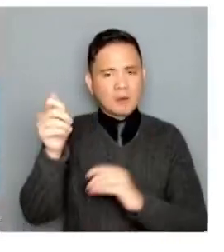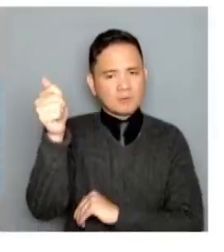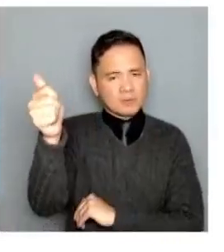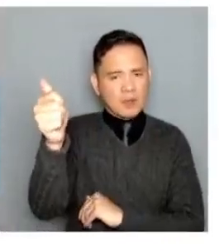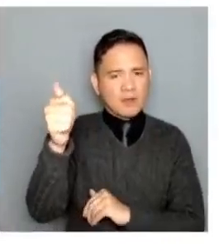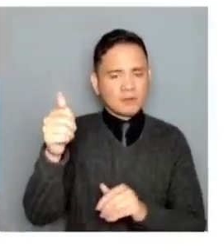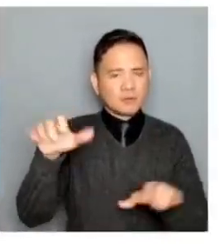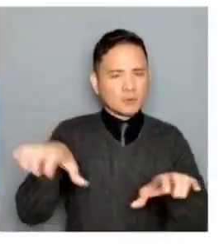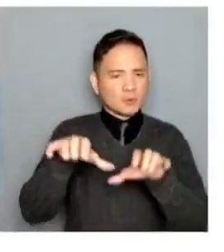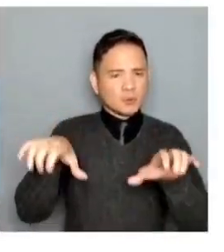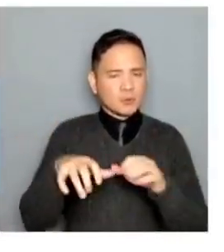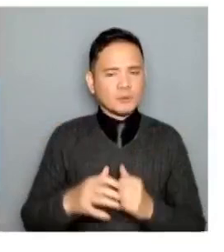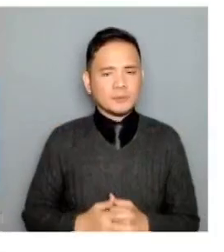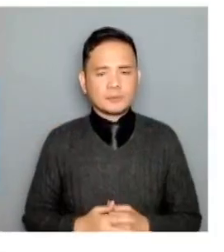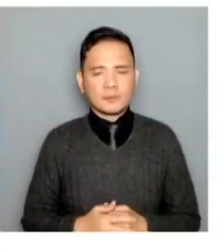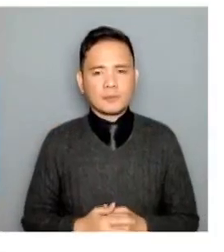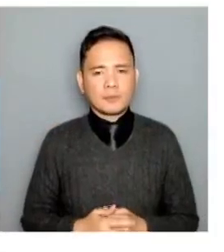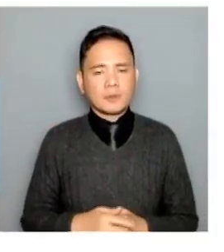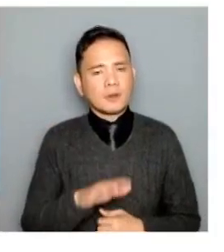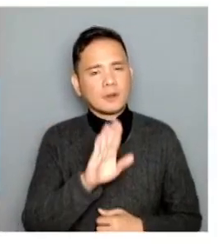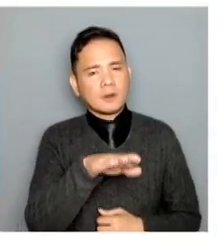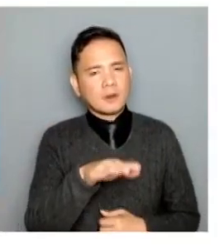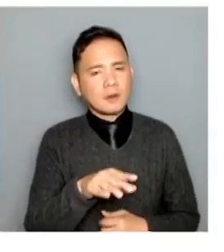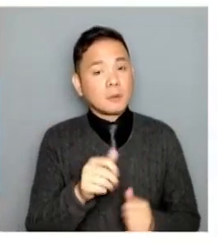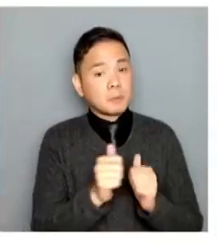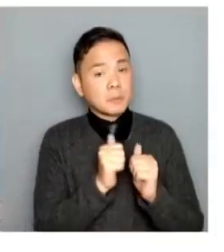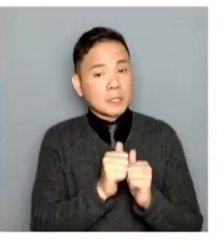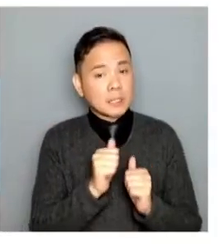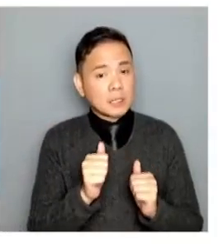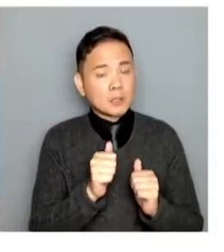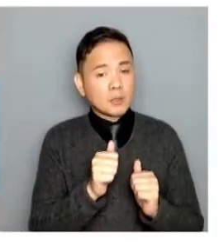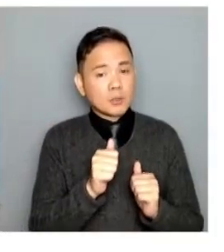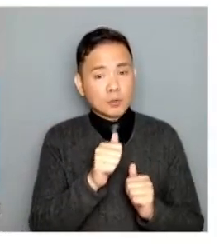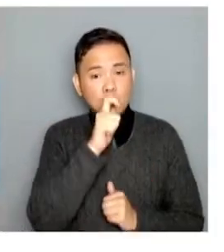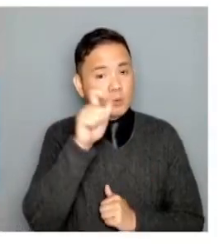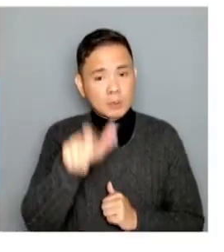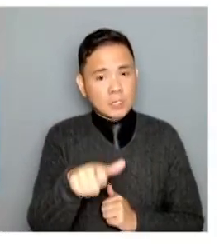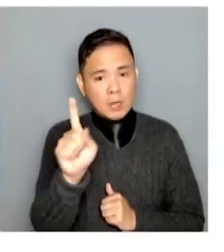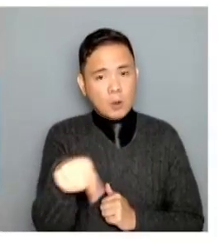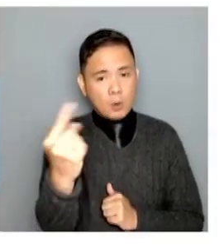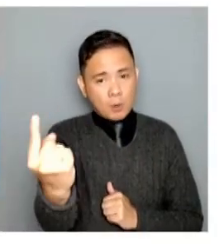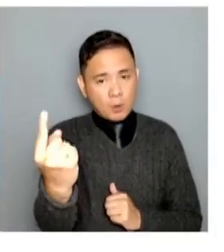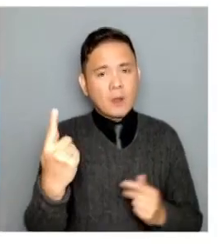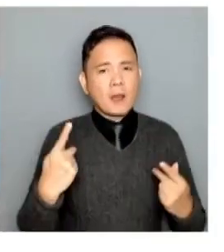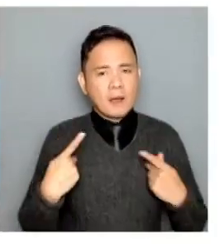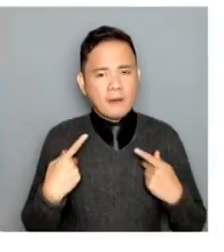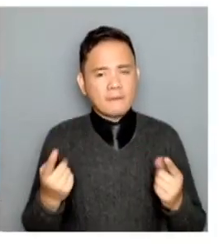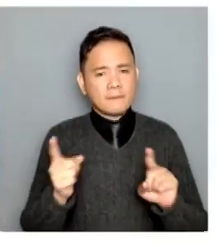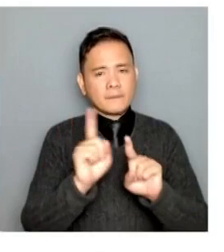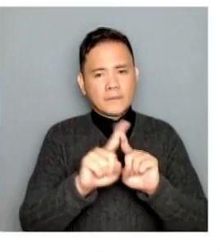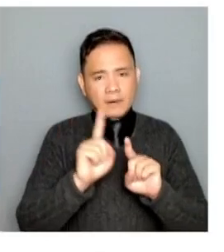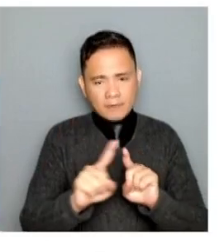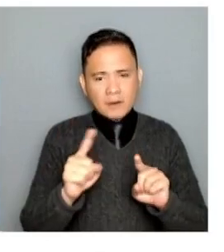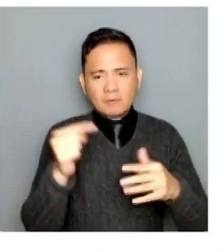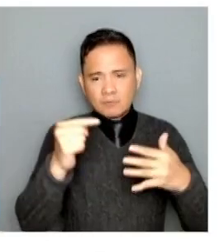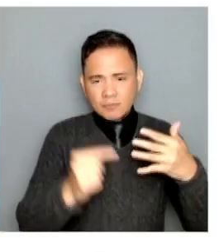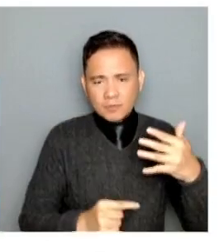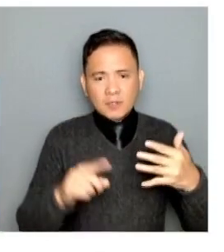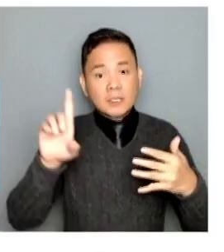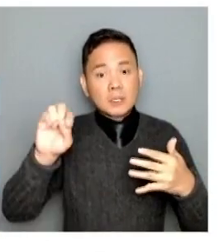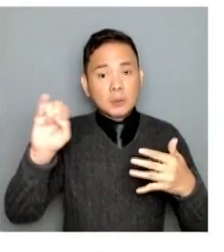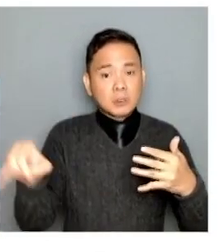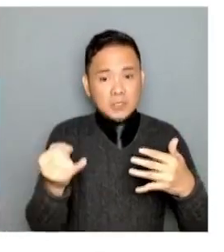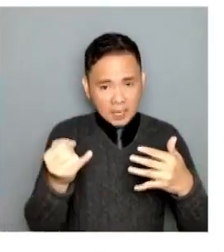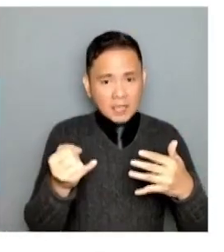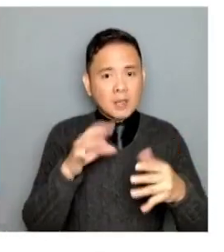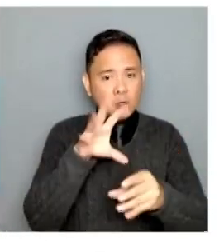So parang ngayon, ang development is you're not gonna have to do this alone. Kasama niyo na po ang yes. Department of Justice para magsampa yes, ng